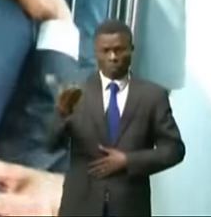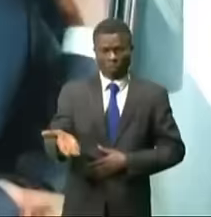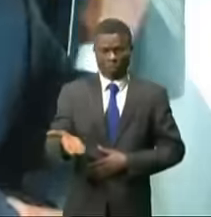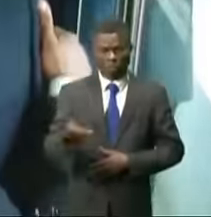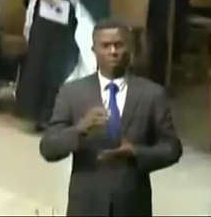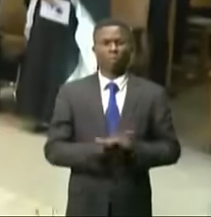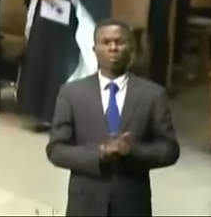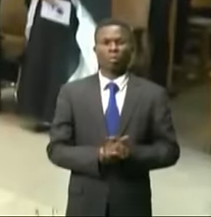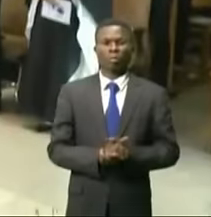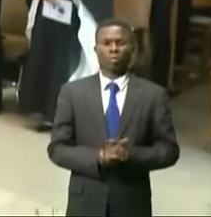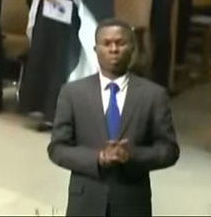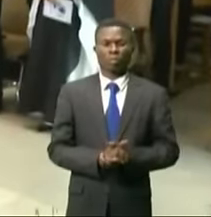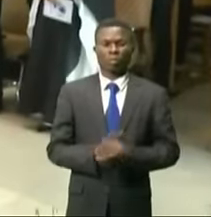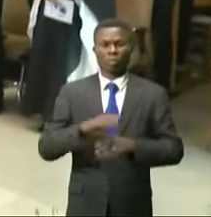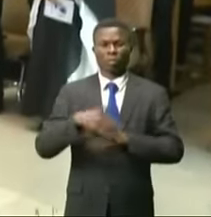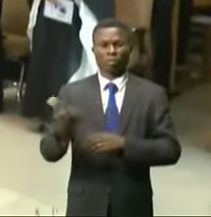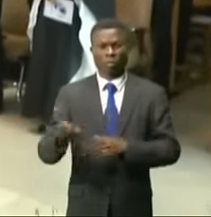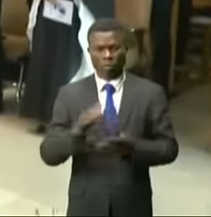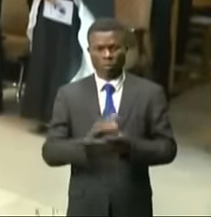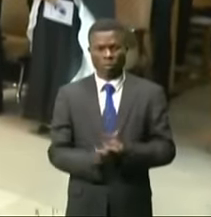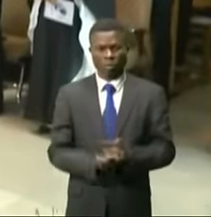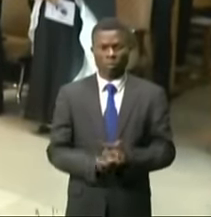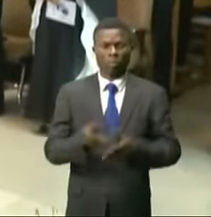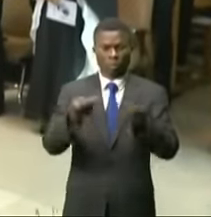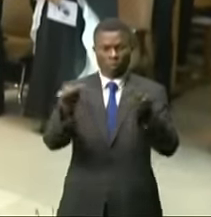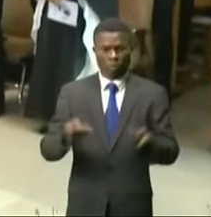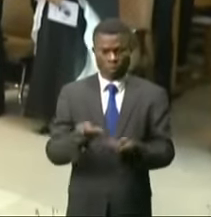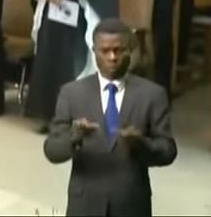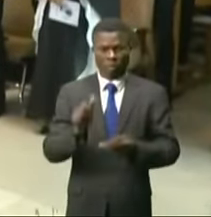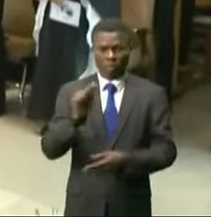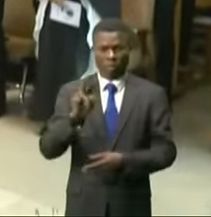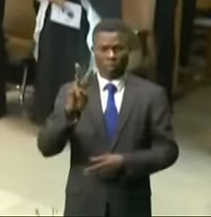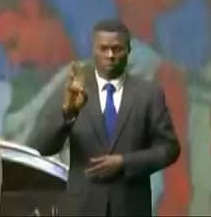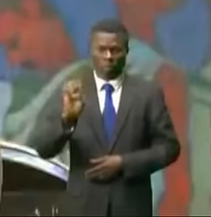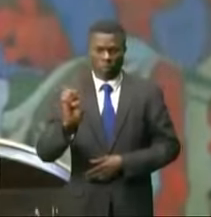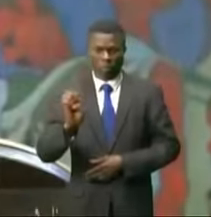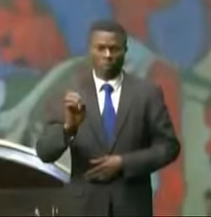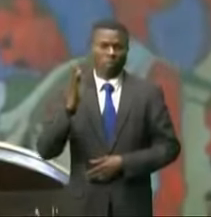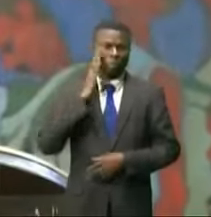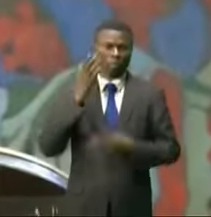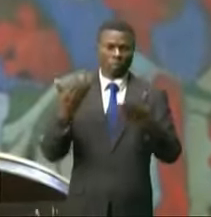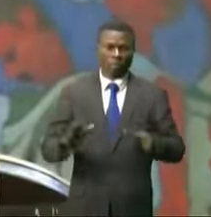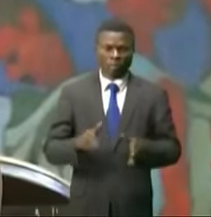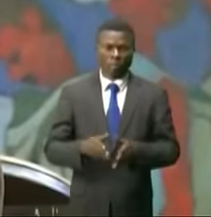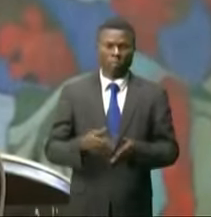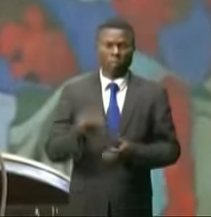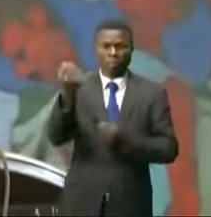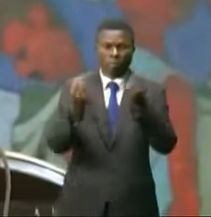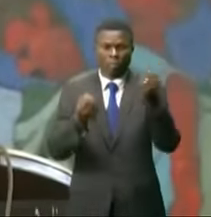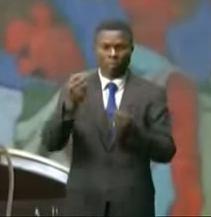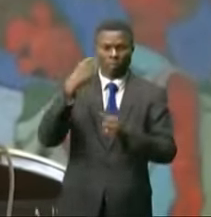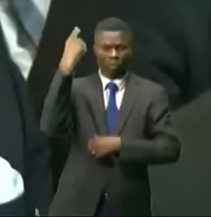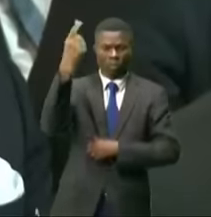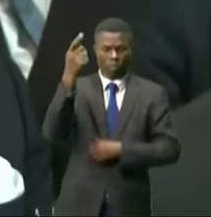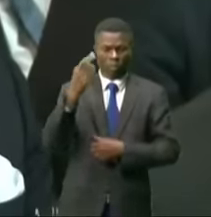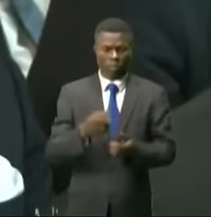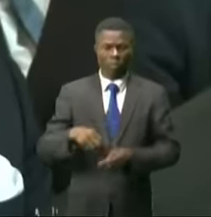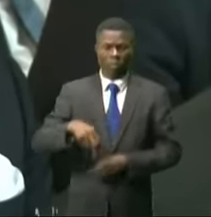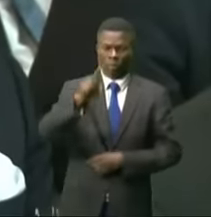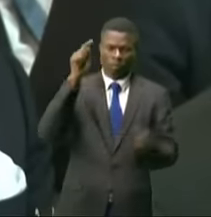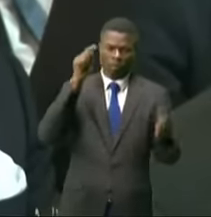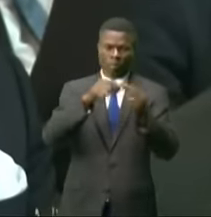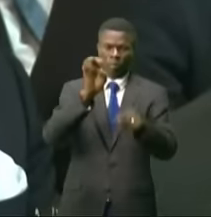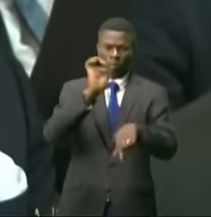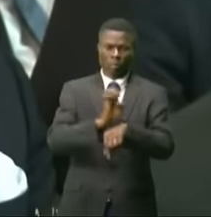Sassou. Après l'espace Ave Maria, le cortège funèbre s'est dirigé à la cathédrale Notre-Dame du